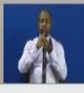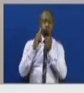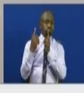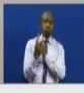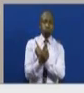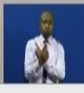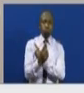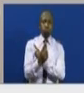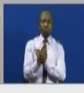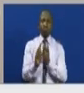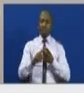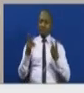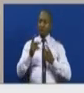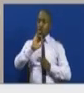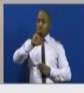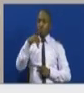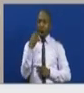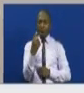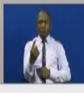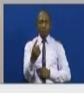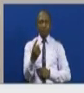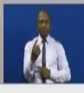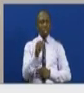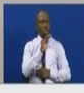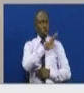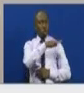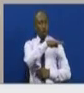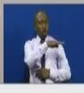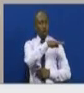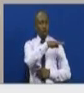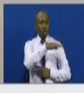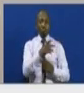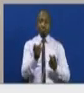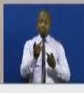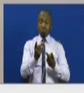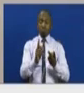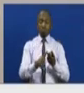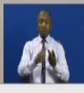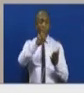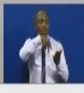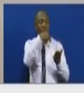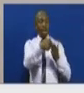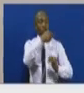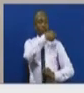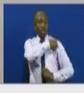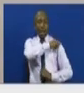lakini Jumamosi jioni alilazwa kwenye hospitali yetu ya Ligula.